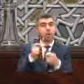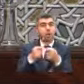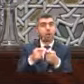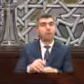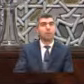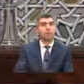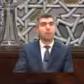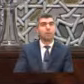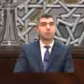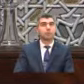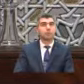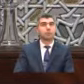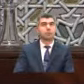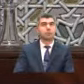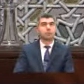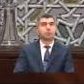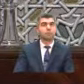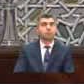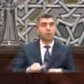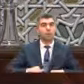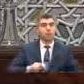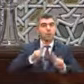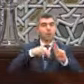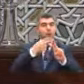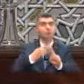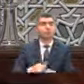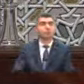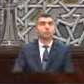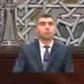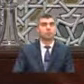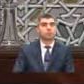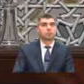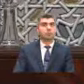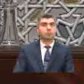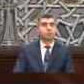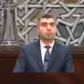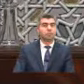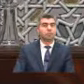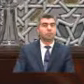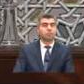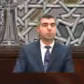لا، تفضلوا السيدة كاتبة الدولة.